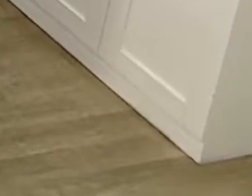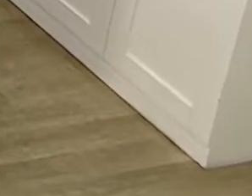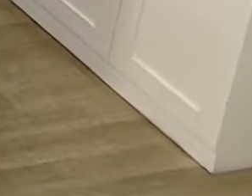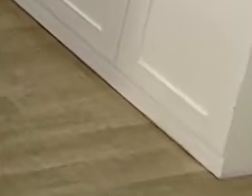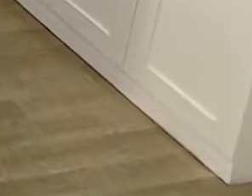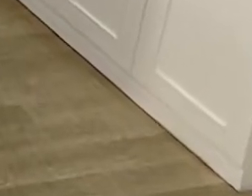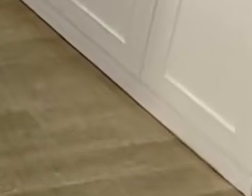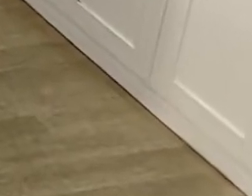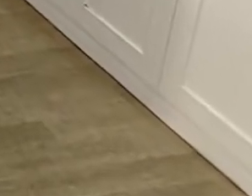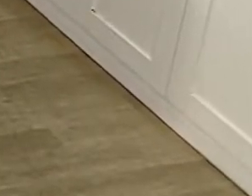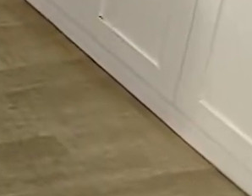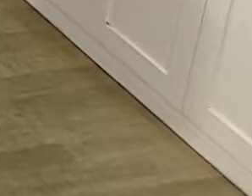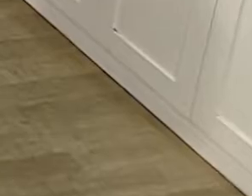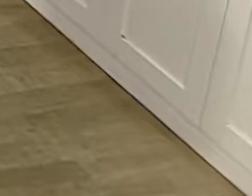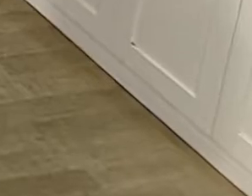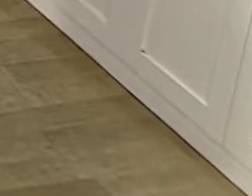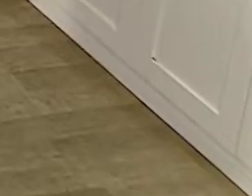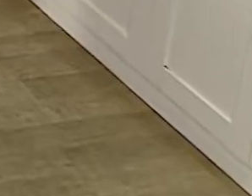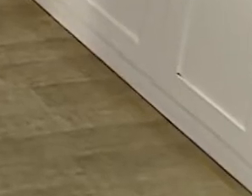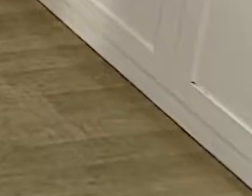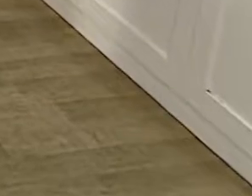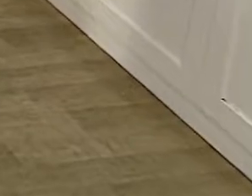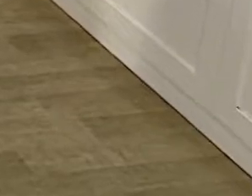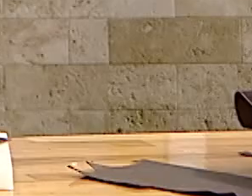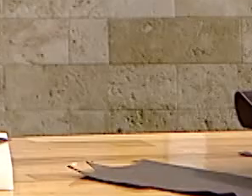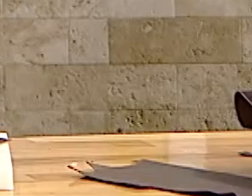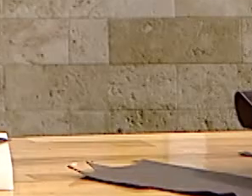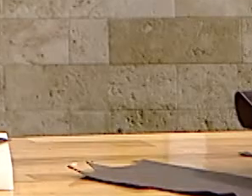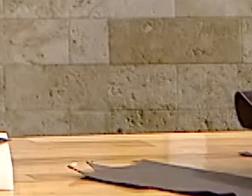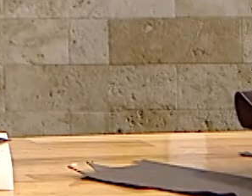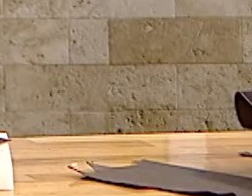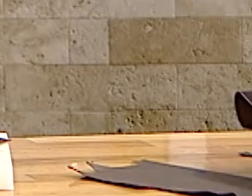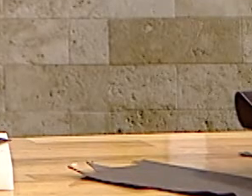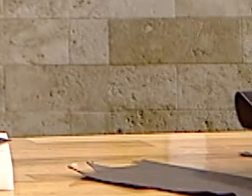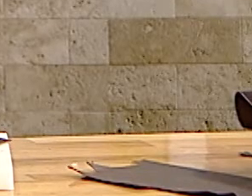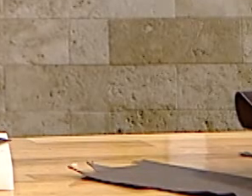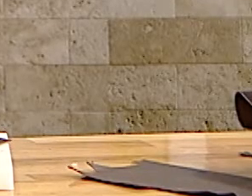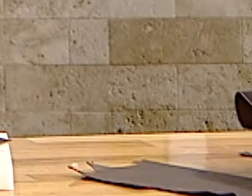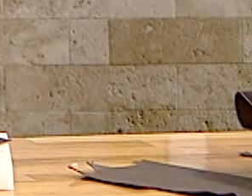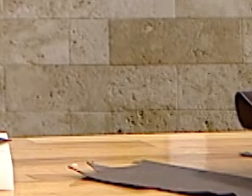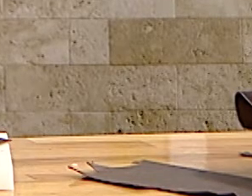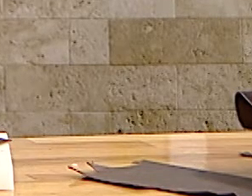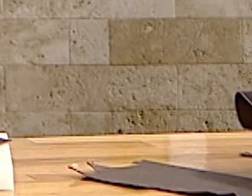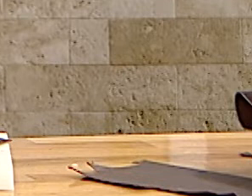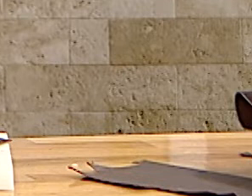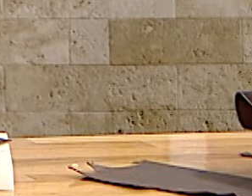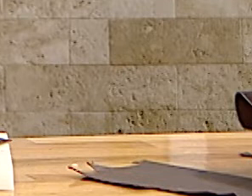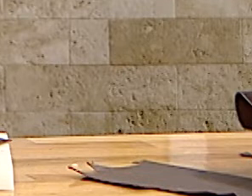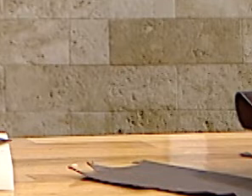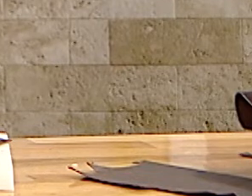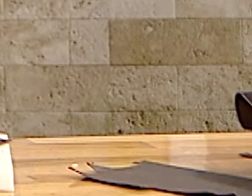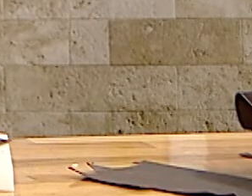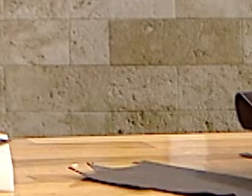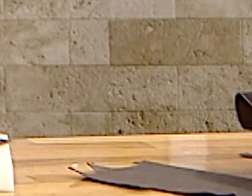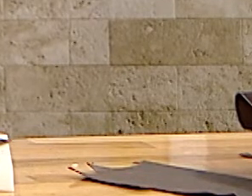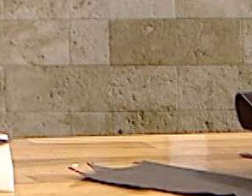Evet muhterem hocam, ne durumda cüzdanımız? Cüzdanımız bitti, sadece kenar düzeltmeleri kaldı. Tamam, o tamamını diktik.